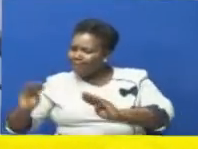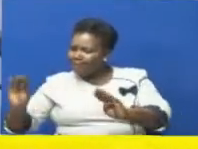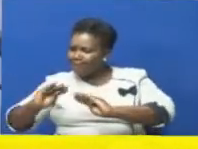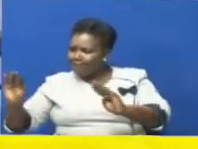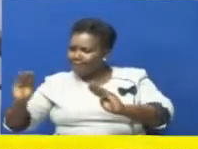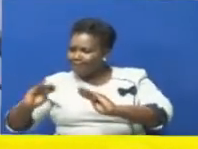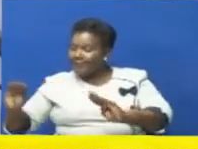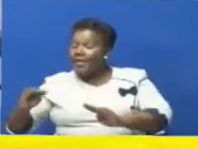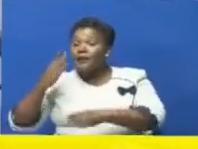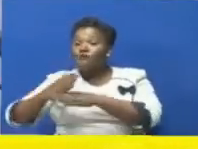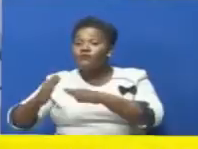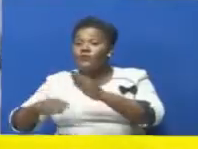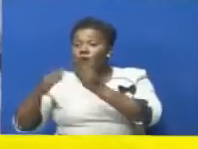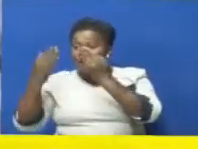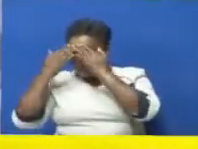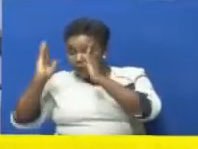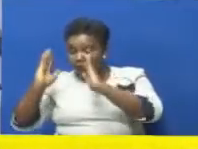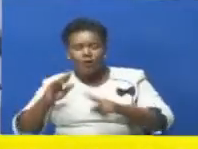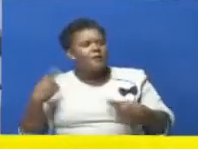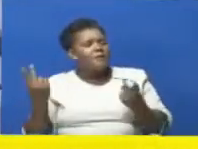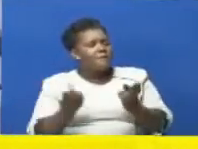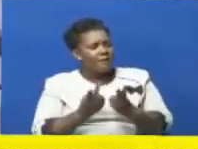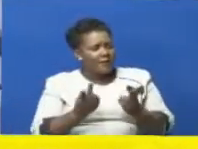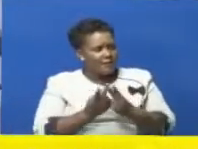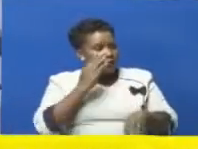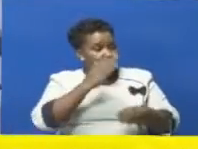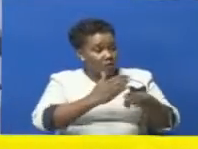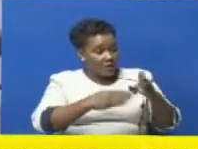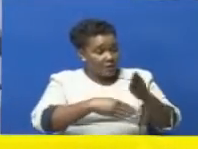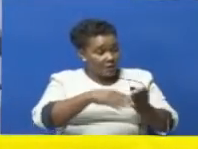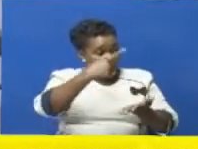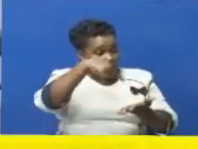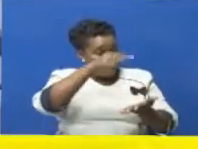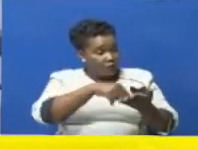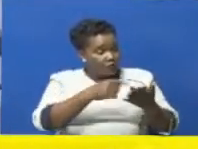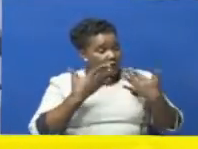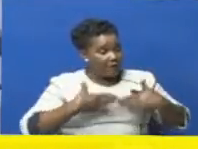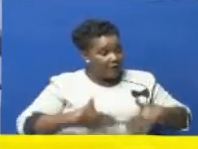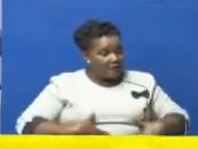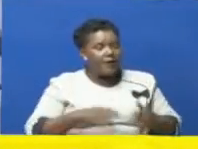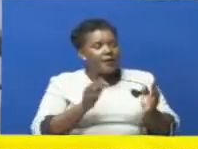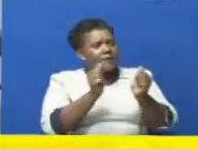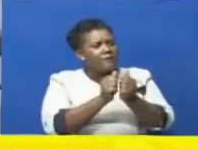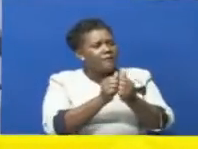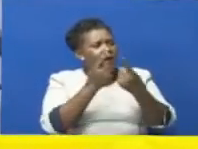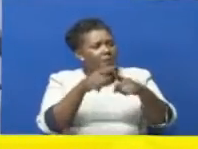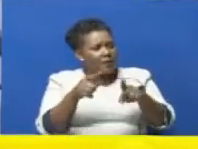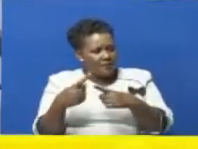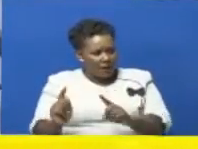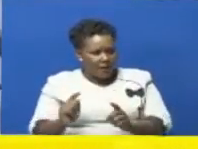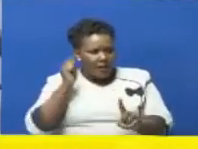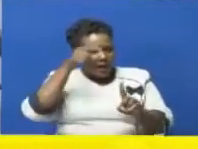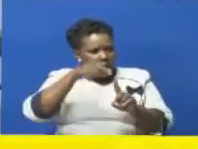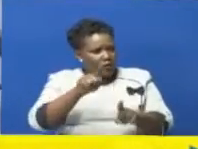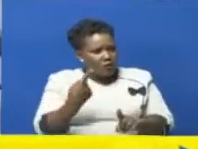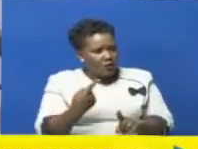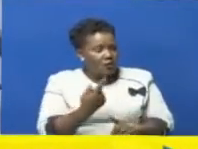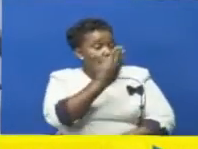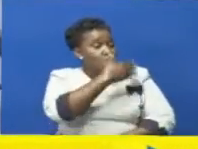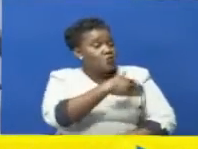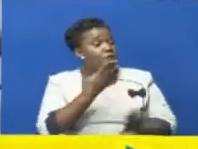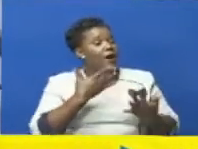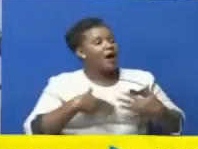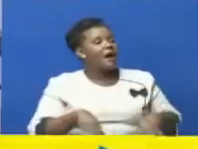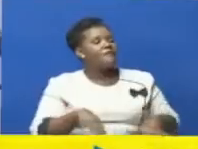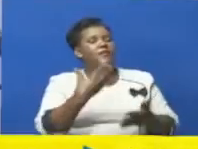vituo vya afya za anati na vifaa mbalimbali vya afya ili kuimarisha afya zetu, lakini pia huduma za maji. Tutahakisha tunafanya